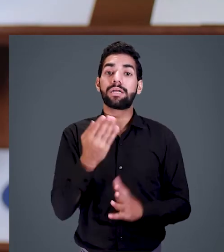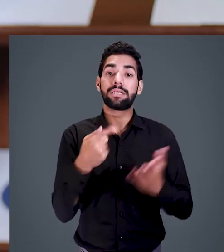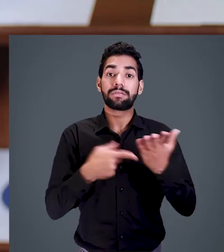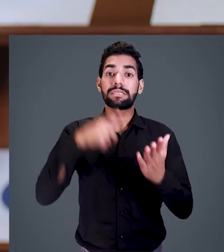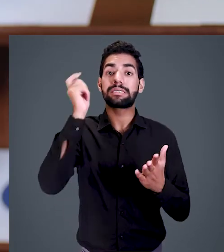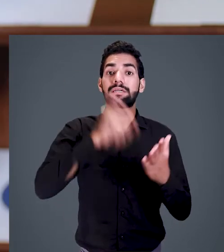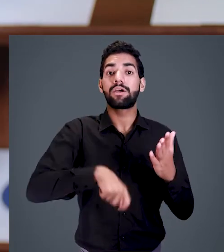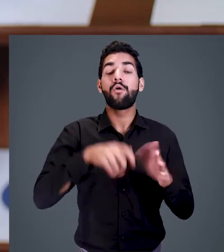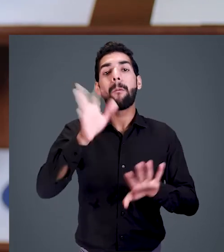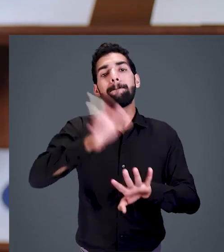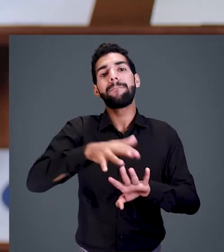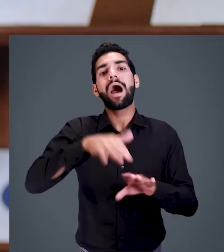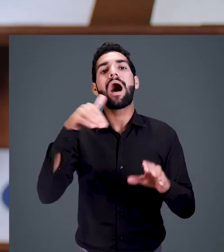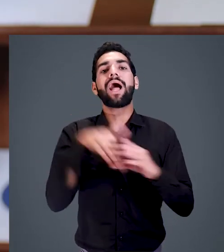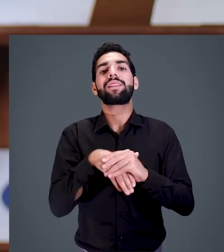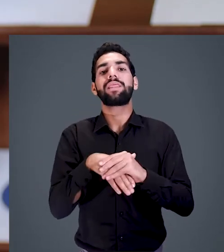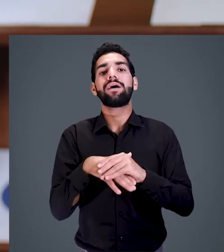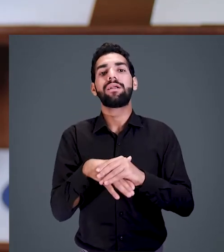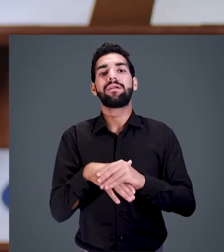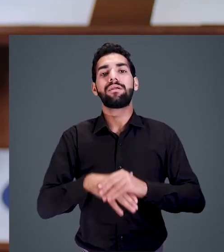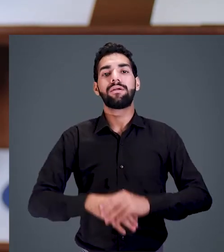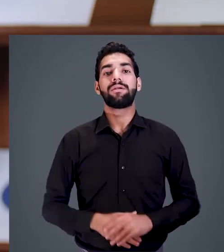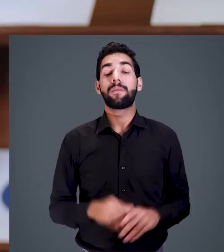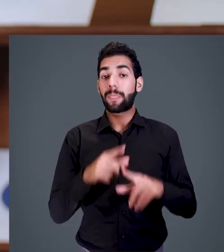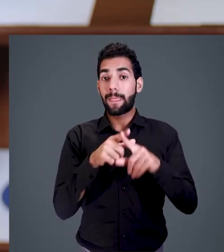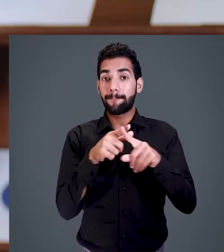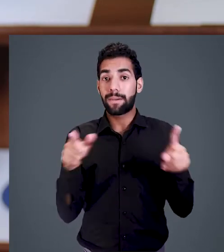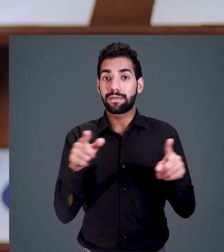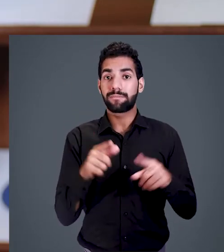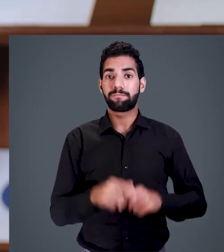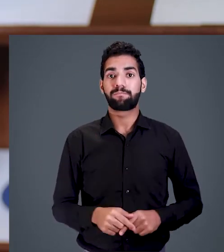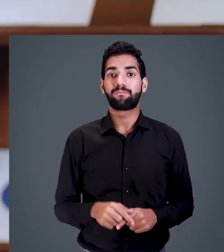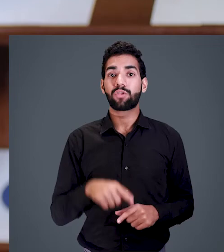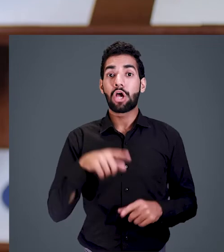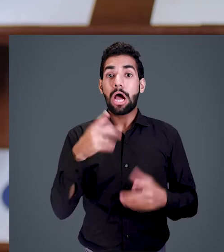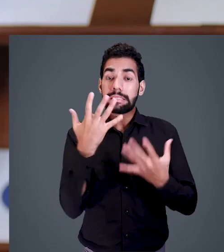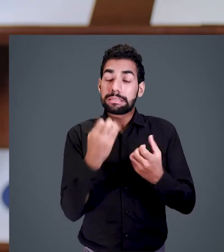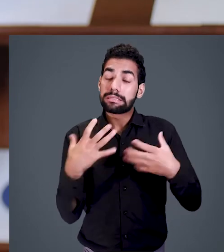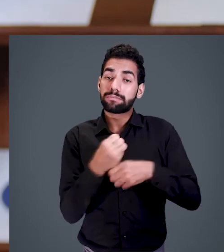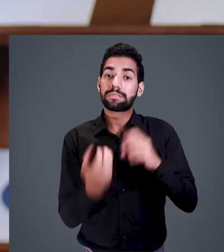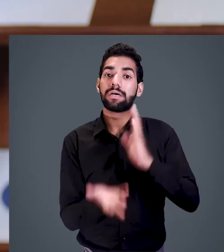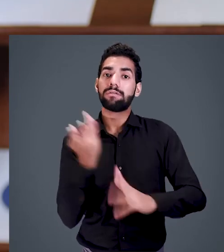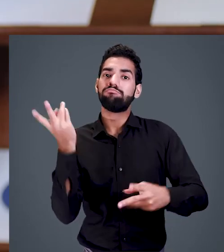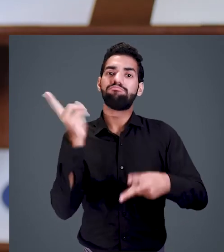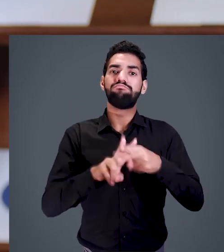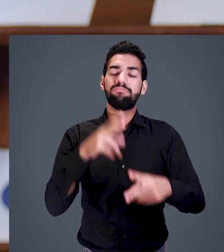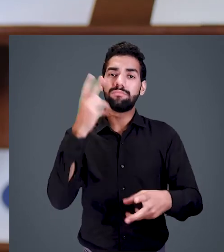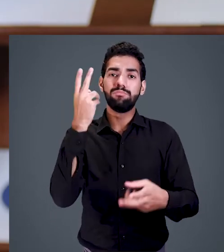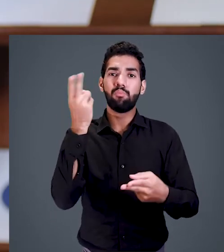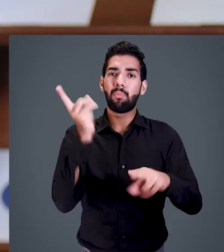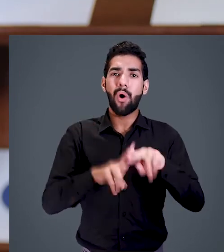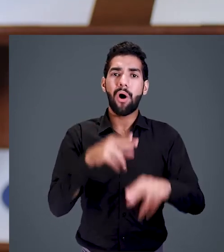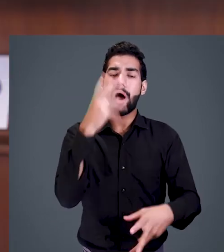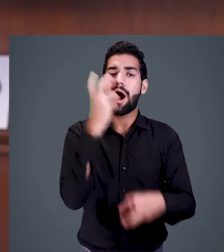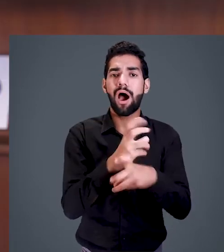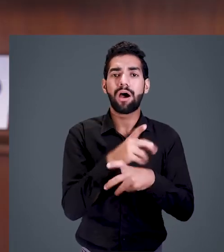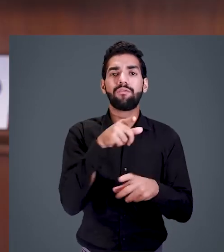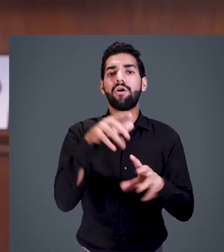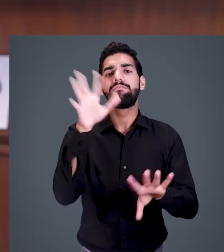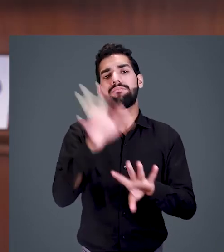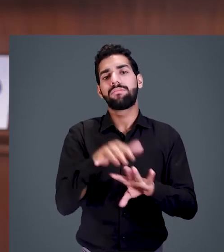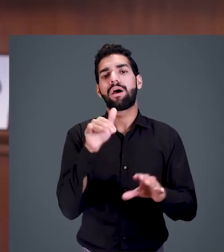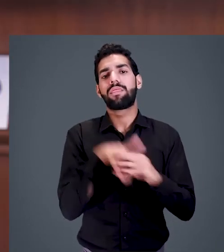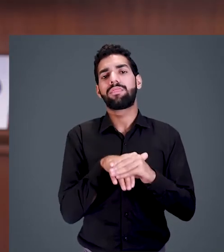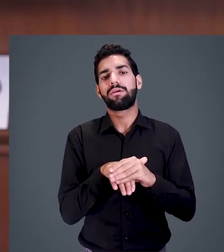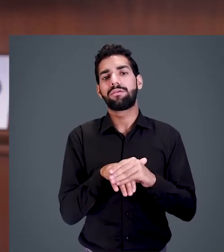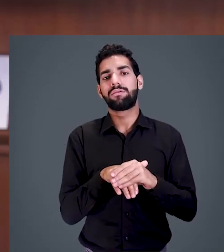جو ٹیکس کی کنٹریبیوشن ہے وہ مینوفیکچرنگ کی ہے، لیکن آپ سب سے زیادہ ریسٹرکشنز مینوفیکچرنگ پہ لگا رہے ہوتے ہیں. ملکوں